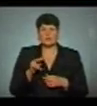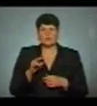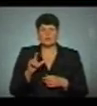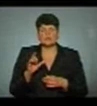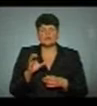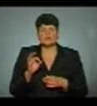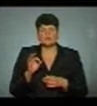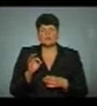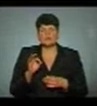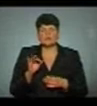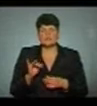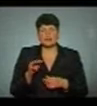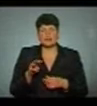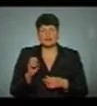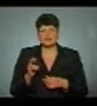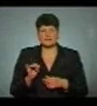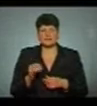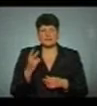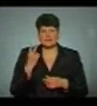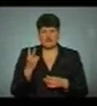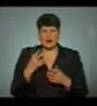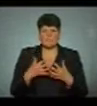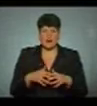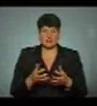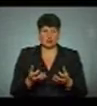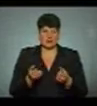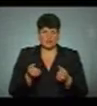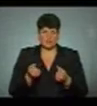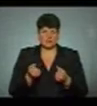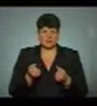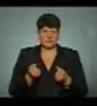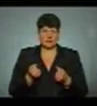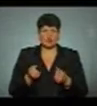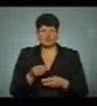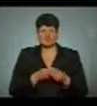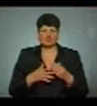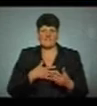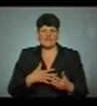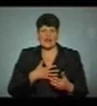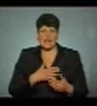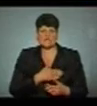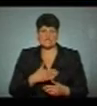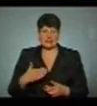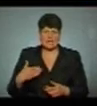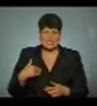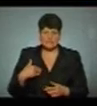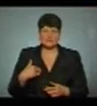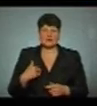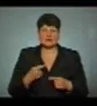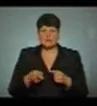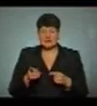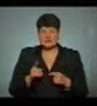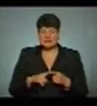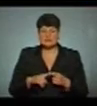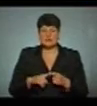значить, обладнання, це дихальна апаратура, два апарати портативних штучної вентиляції легень, інфузомати, тобто